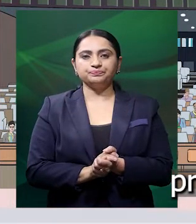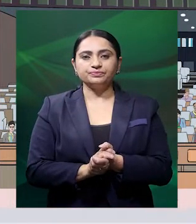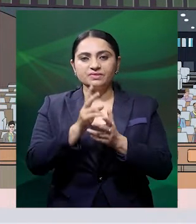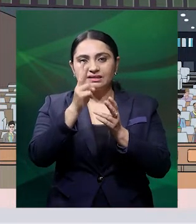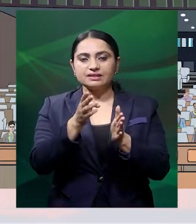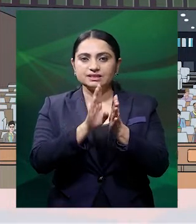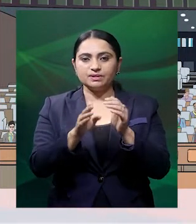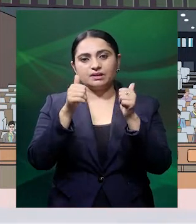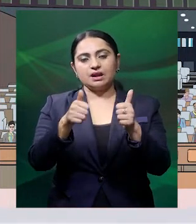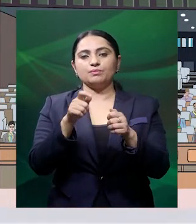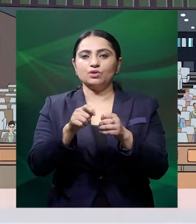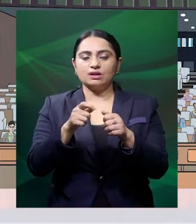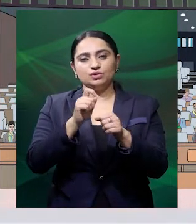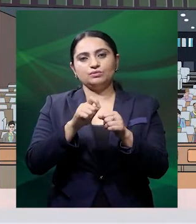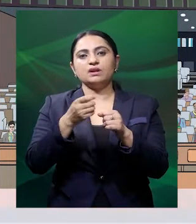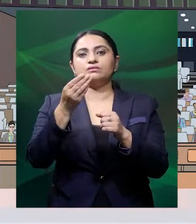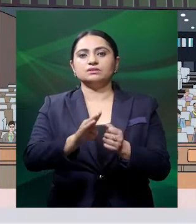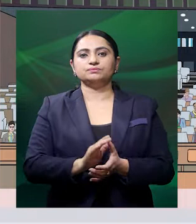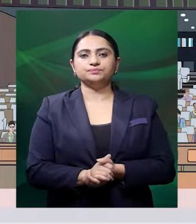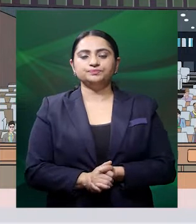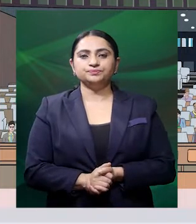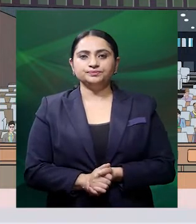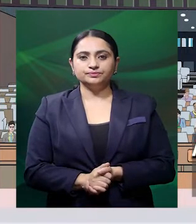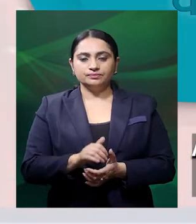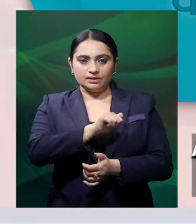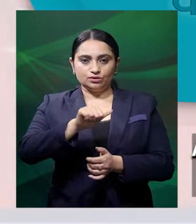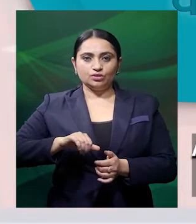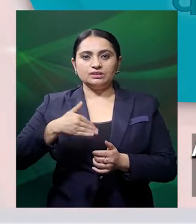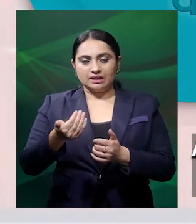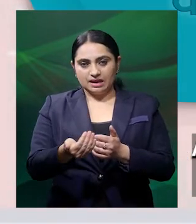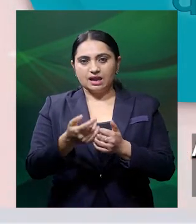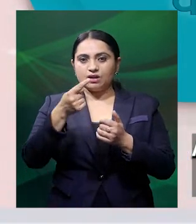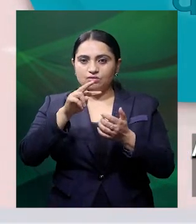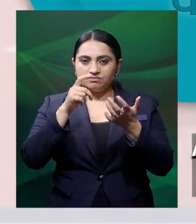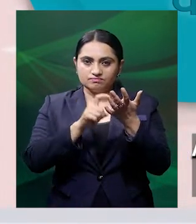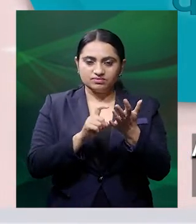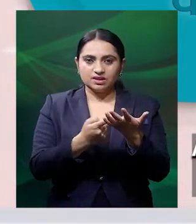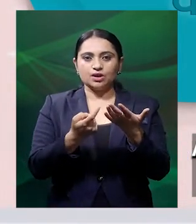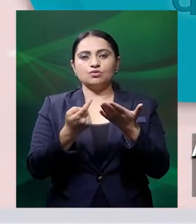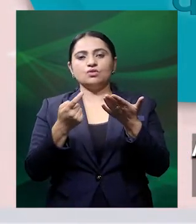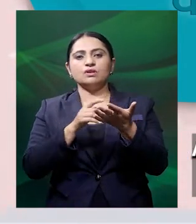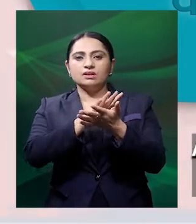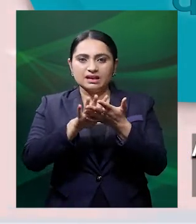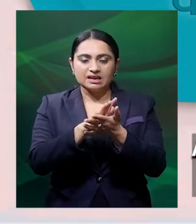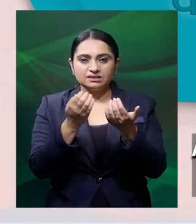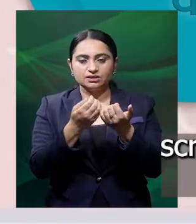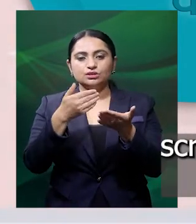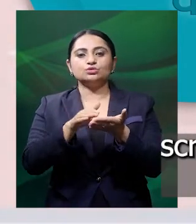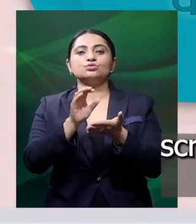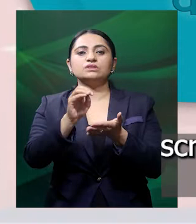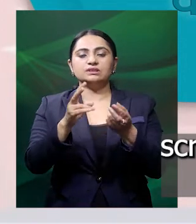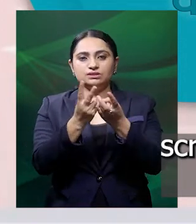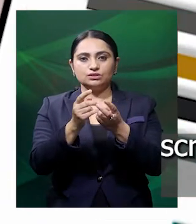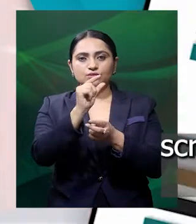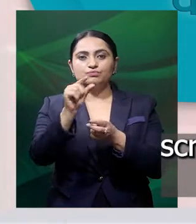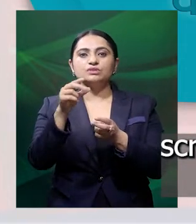सक्दछ। यसबाट राम्रो कानून निर्माण हुन्छ। जनतालाई कर लगाउने, उठाउने, खारेज गर्ने, छुट